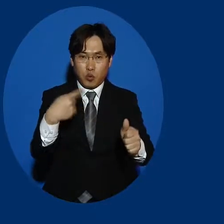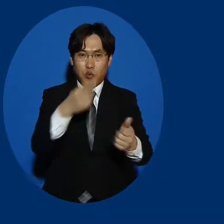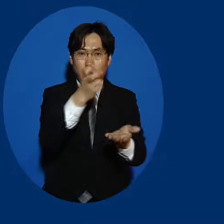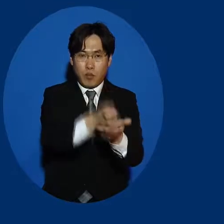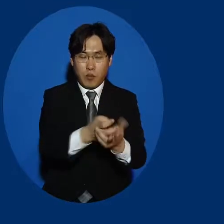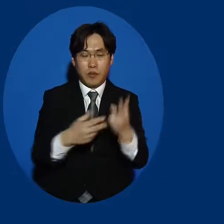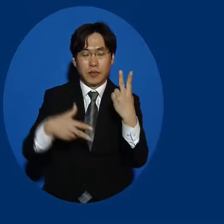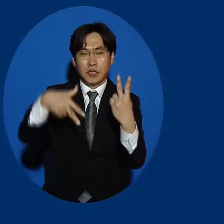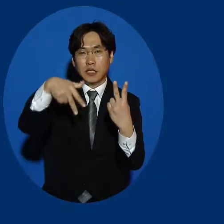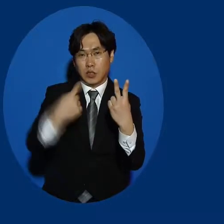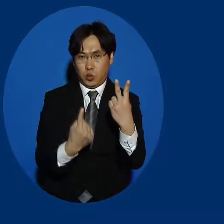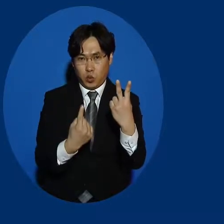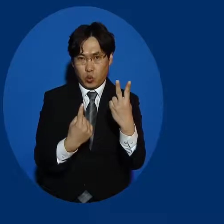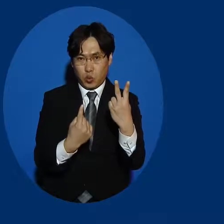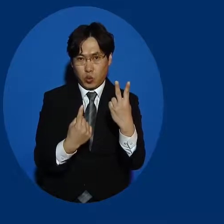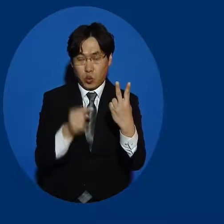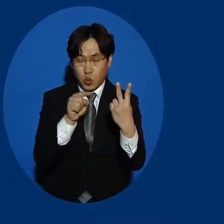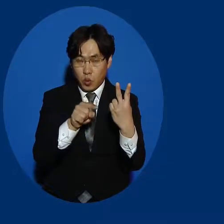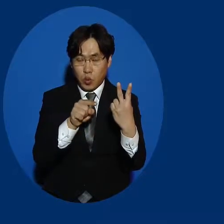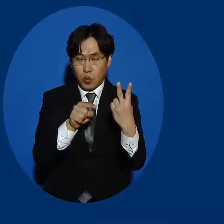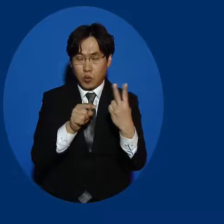정의에 따라서